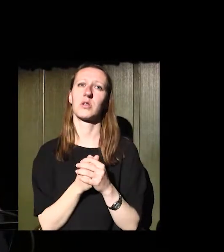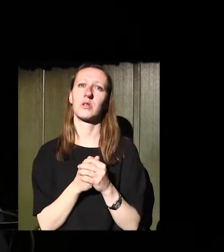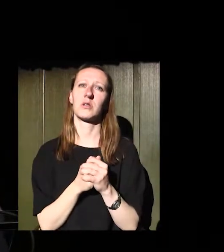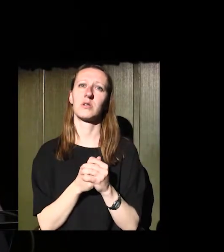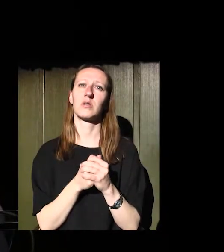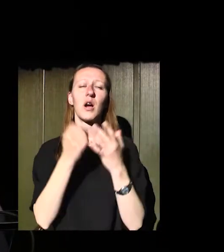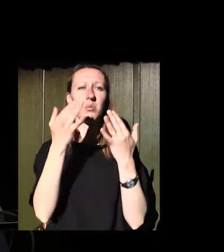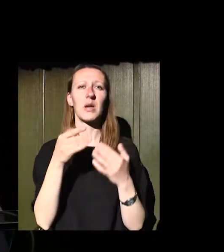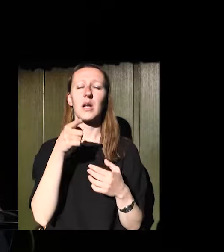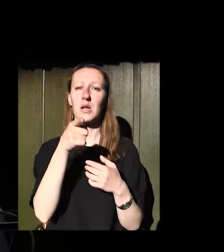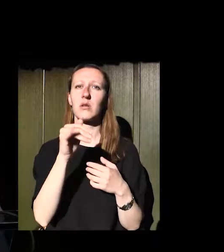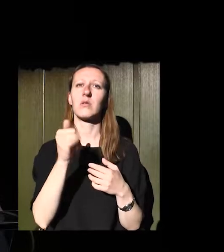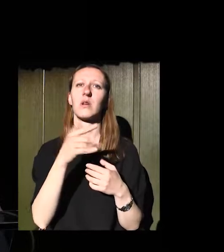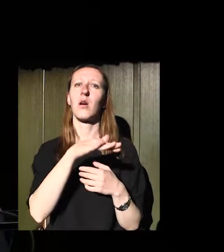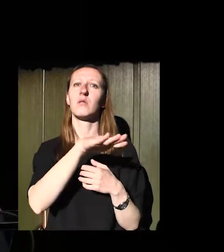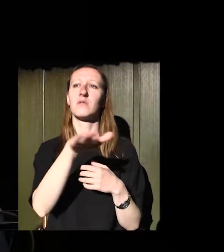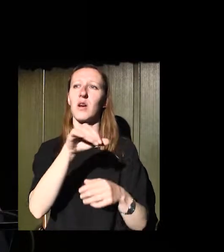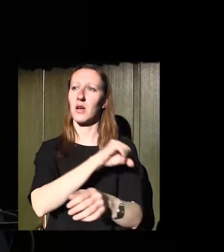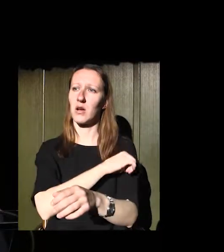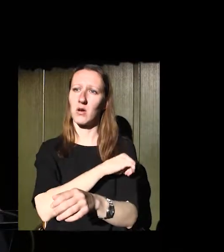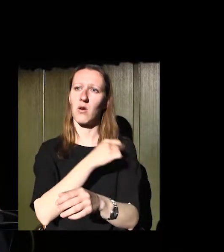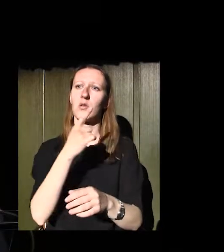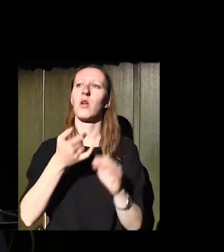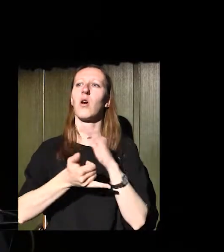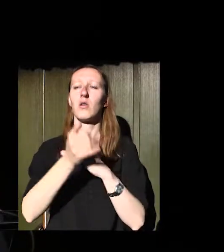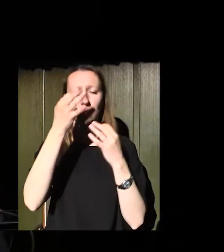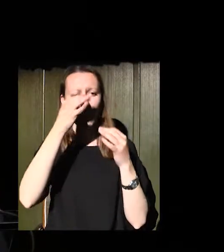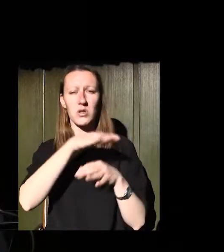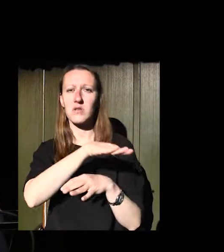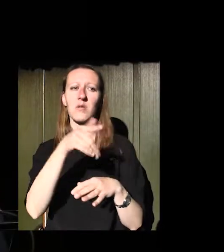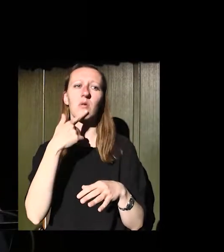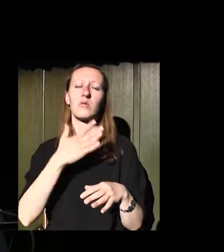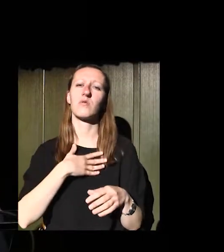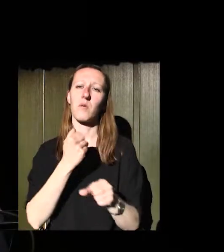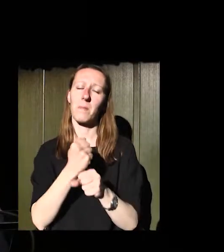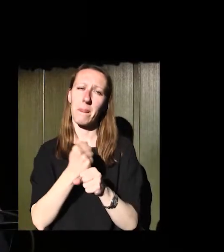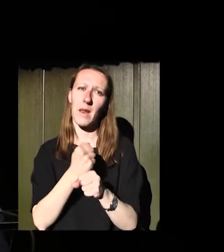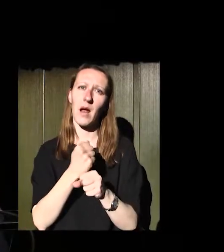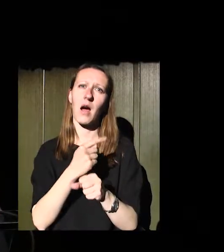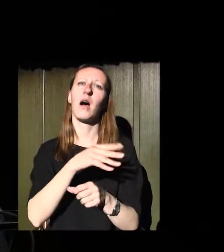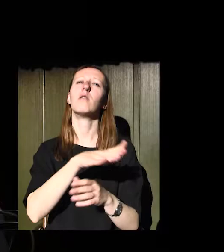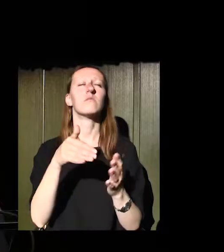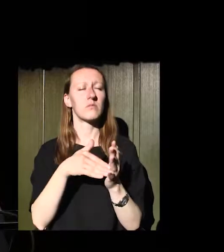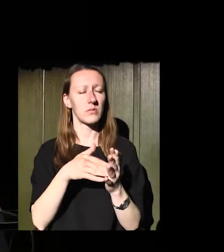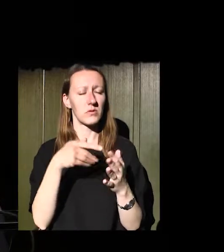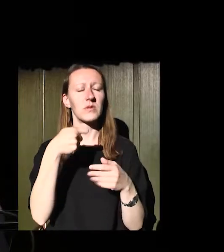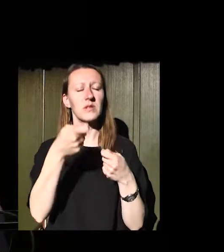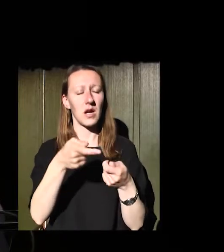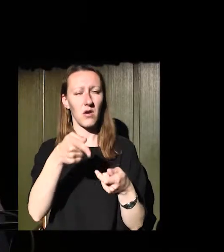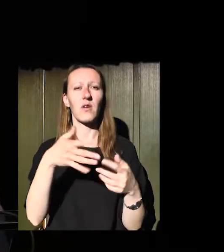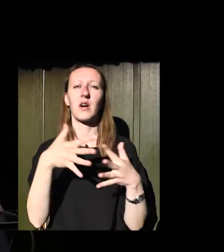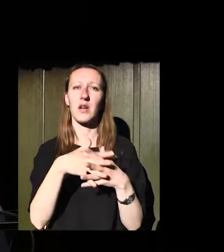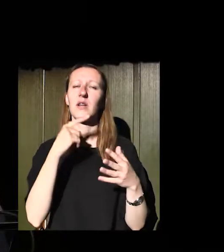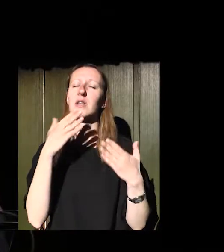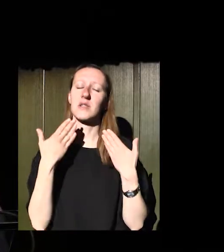oslobođenja. Prilika je to da, kao i svake godine, odamo počast svima koji su svojim djelovanjem zadužili ovaj